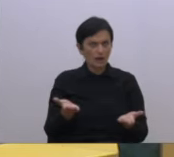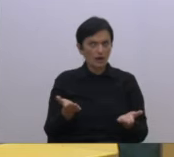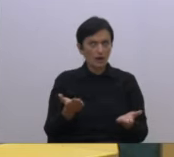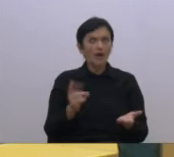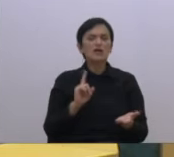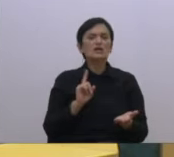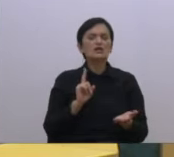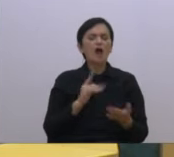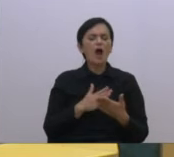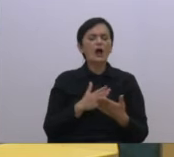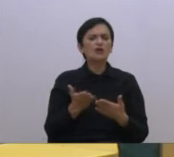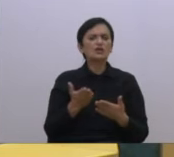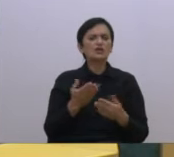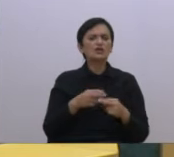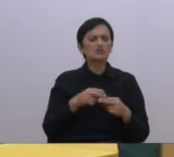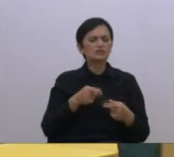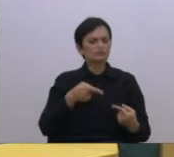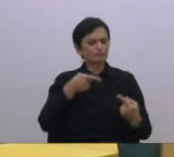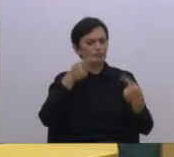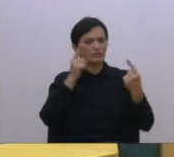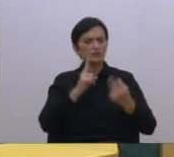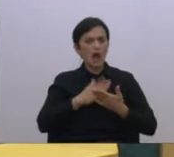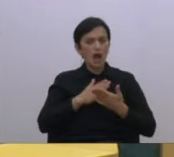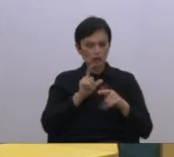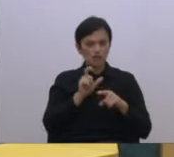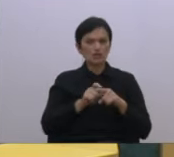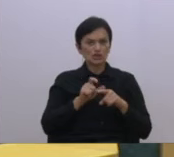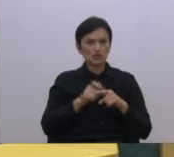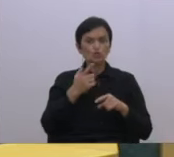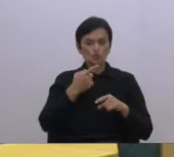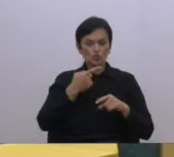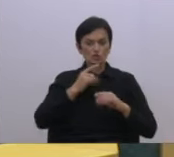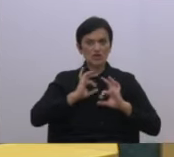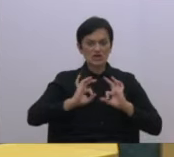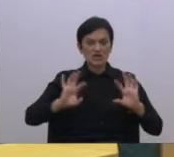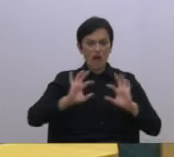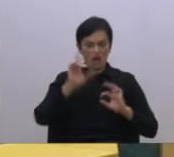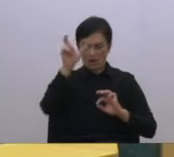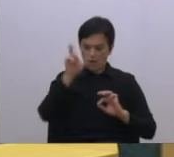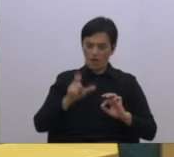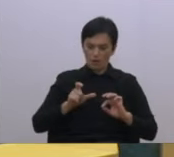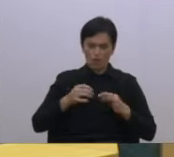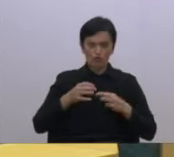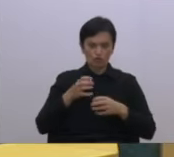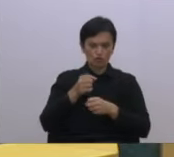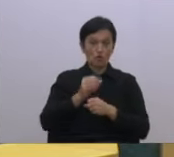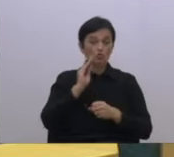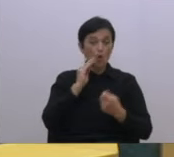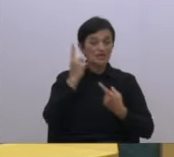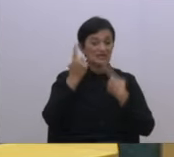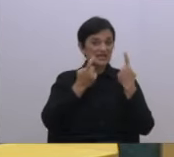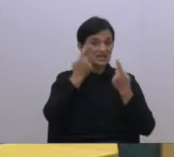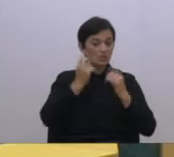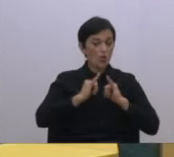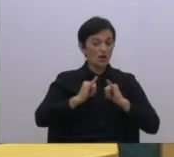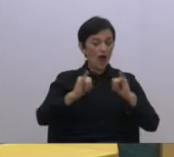არის ამაში ახლა სასკანდალო. რა თქმა უნდა არის სიტყვის თუ გამოხატვის თავისუფლების შეზღუდვა, როდესაც ინფორმაციის გავრცელებაზე